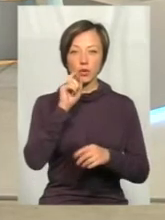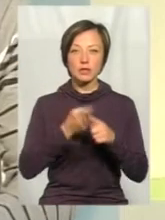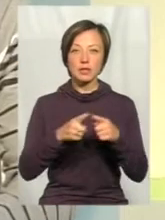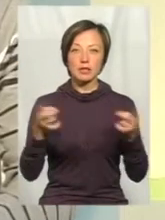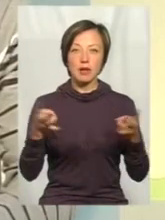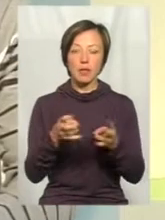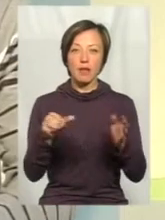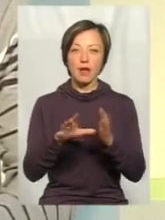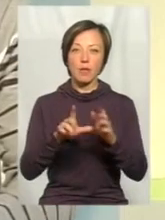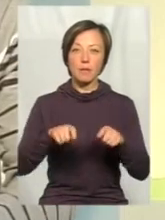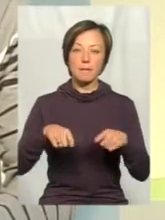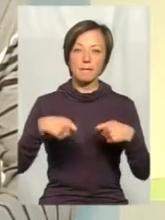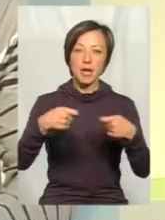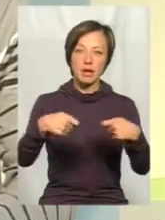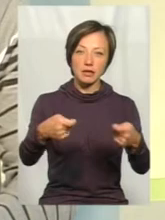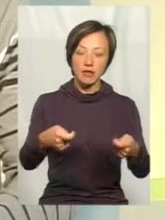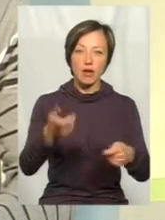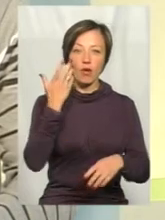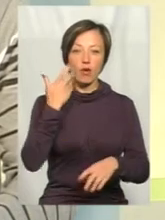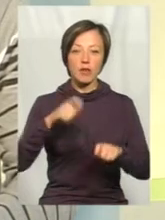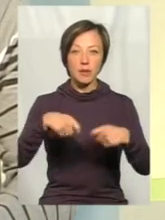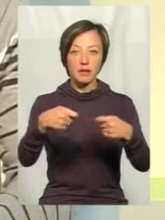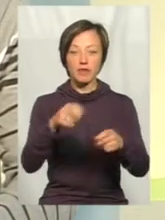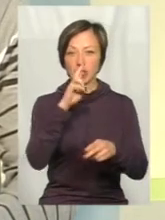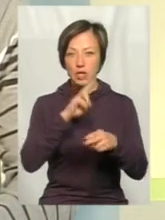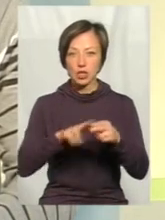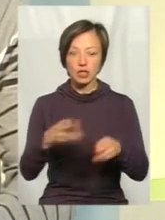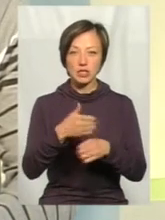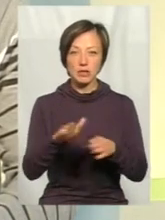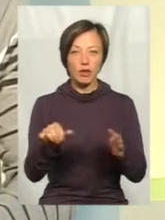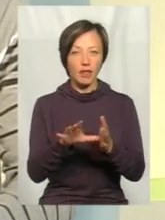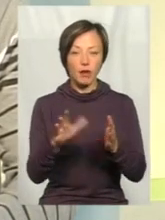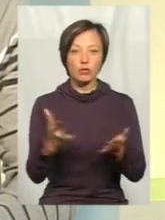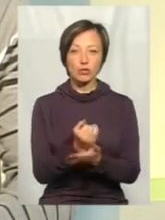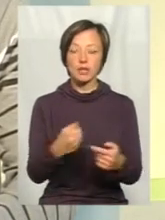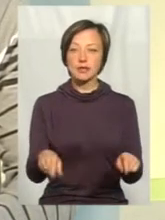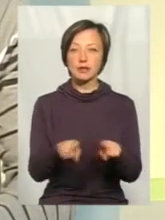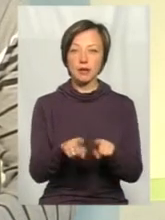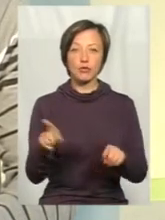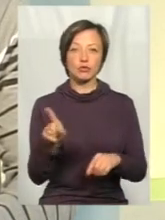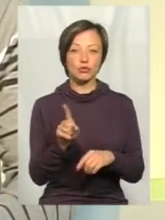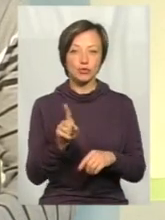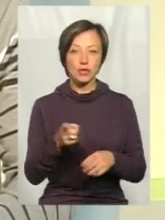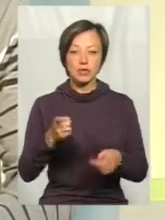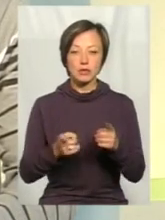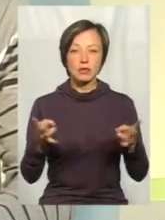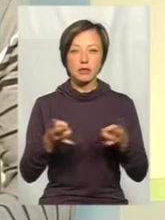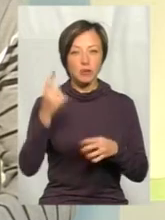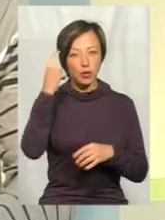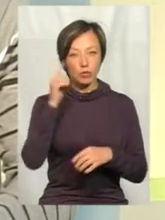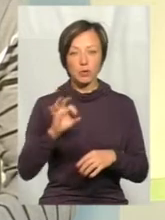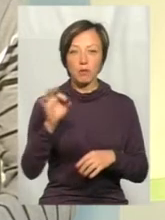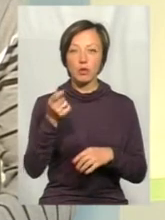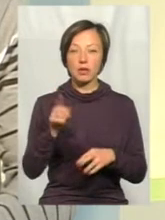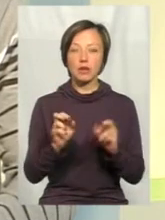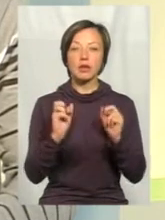енергію передавати. А при передачі енергії ми втрачаємо суттєву частку енергії. І виходить так, що дійсно треба думати про те,